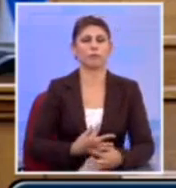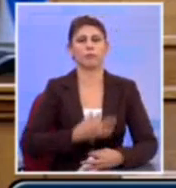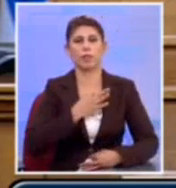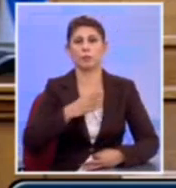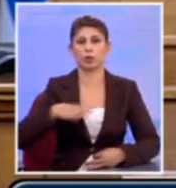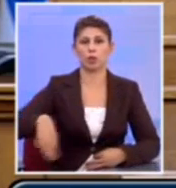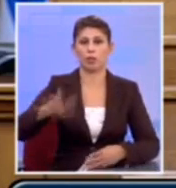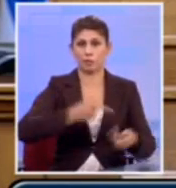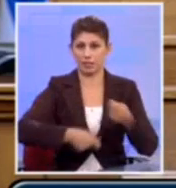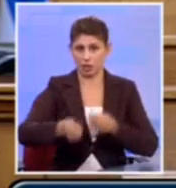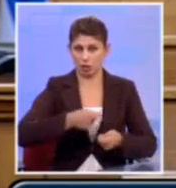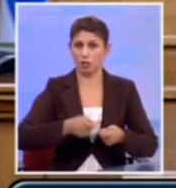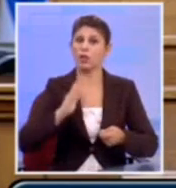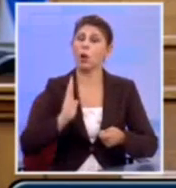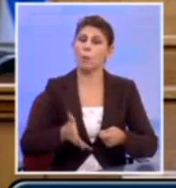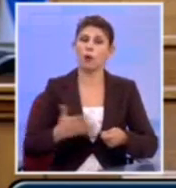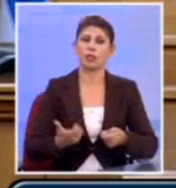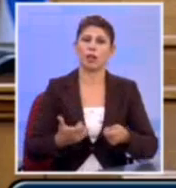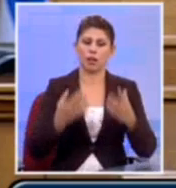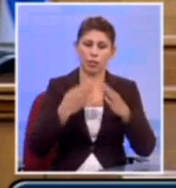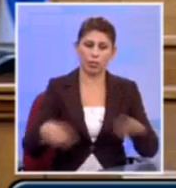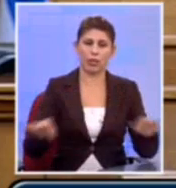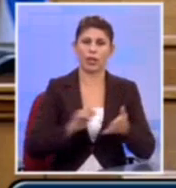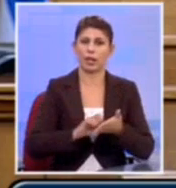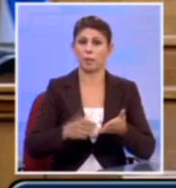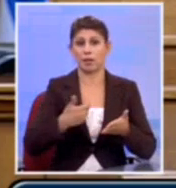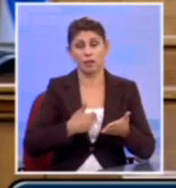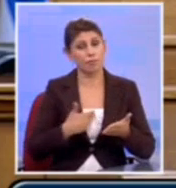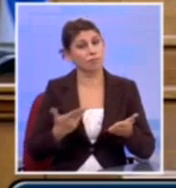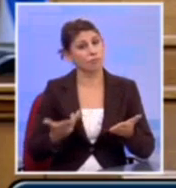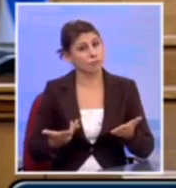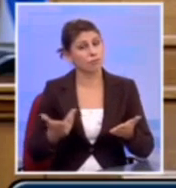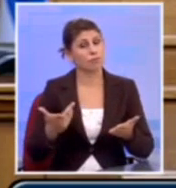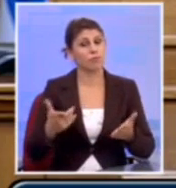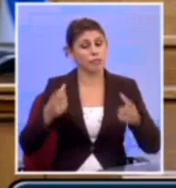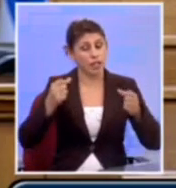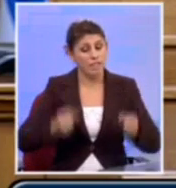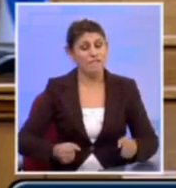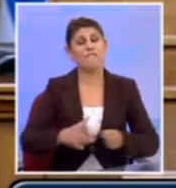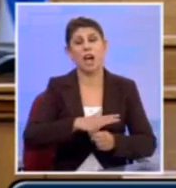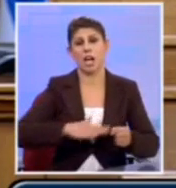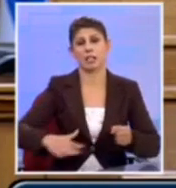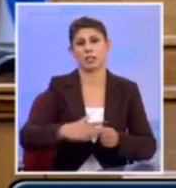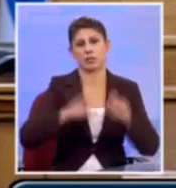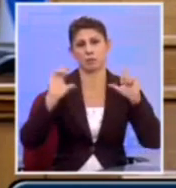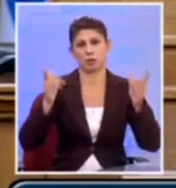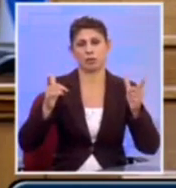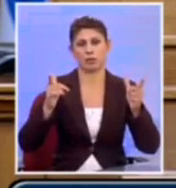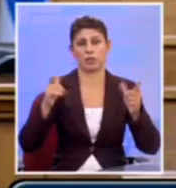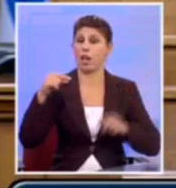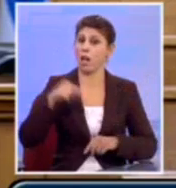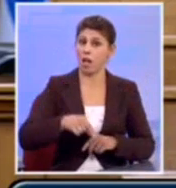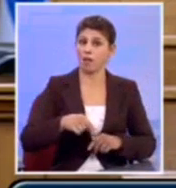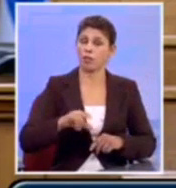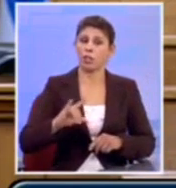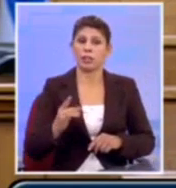μας για τις αγορές μπορεί να είναι ένα κενό γραμμά, για μας όμως είναι ο πυλώνας της δημοκρατίας μας. Τούτο